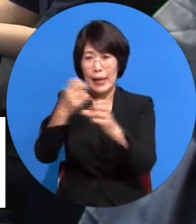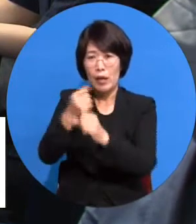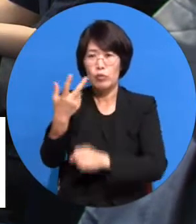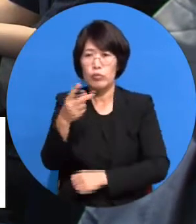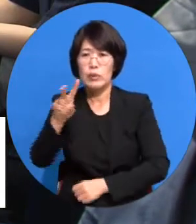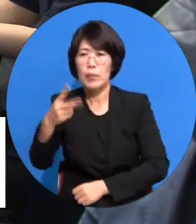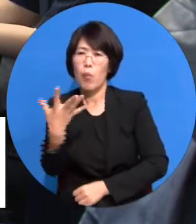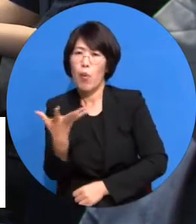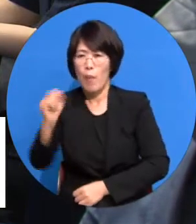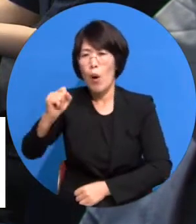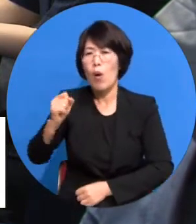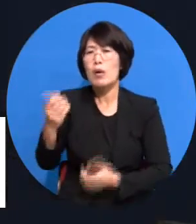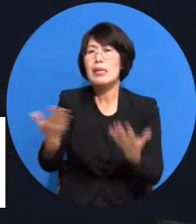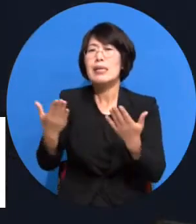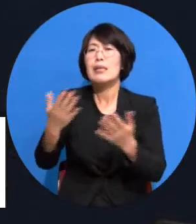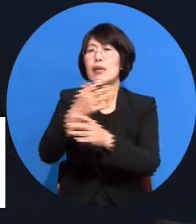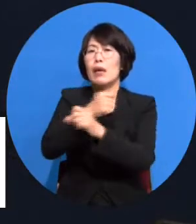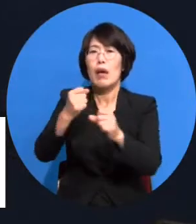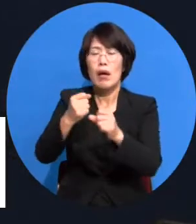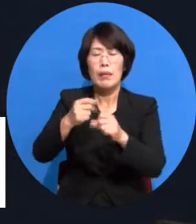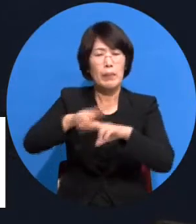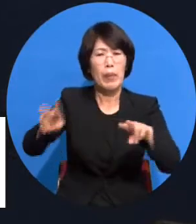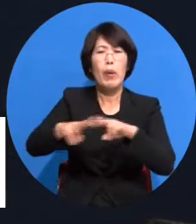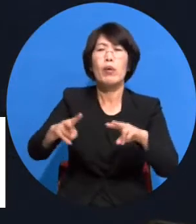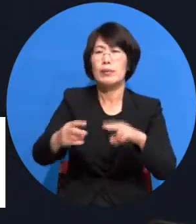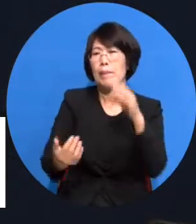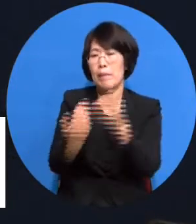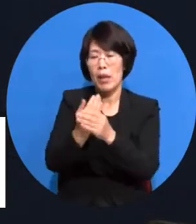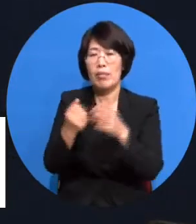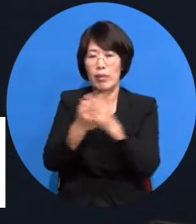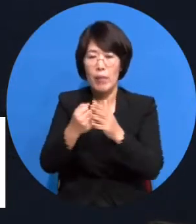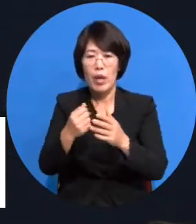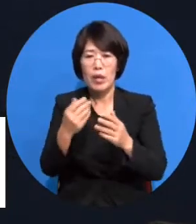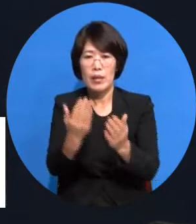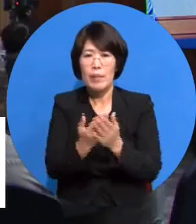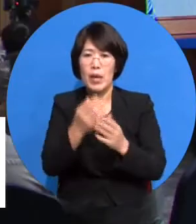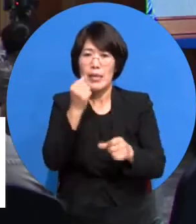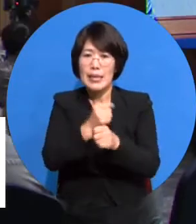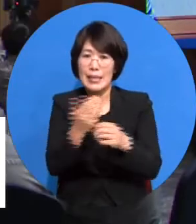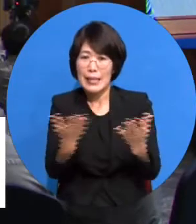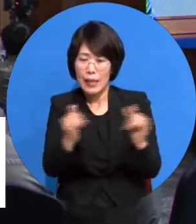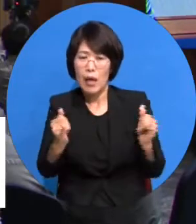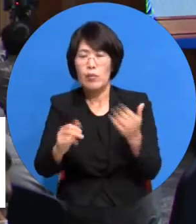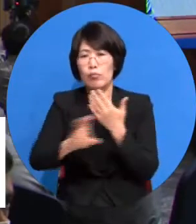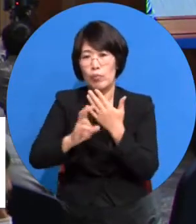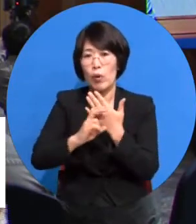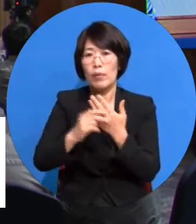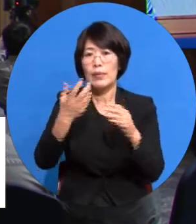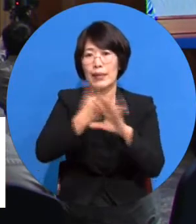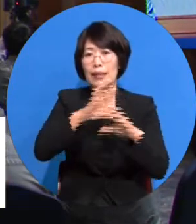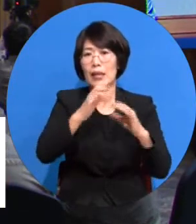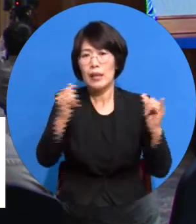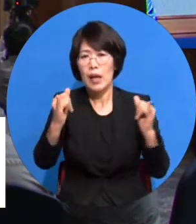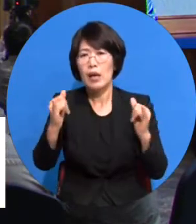물량의 일감을 반납하는 사태까지 빚어지고 있다며 조선업에 종사하는 불법 체류자들에